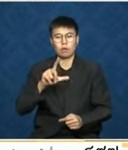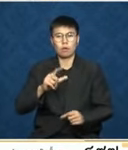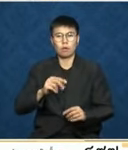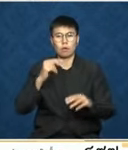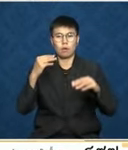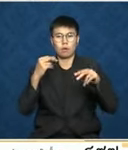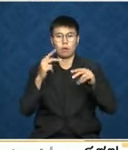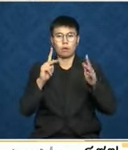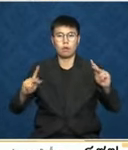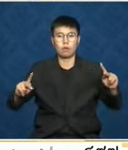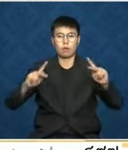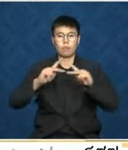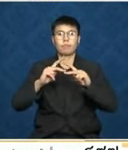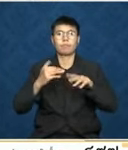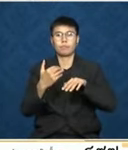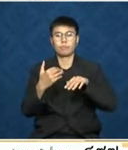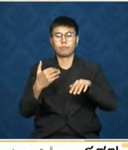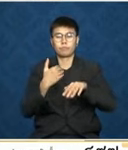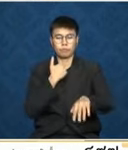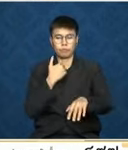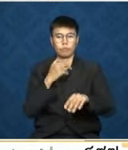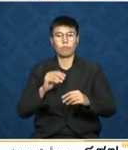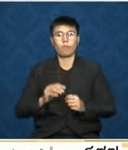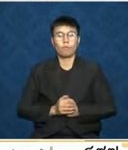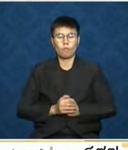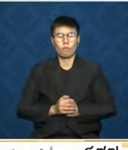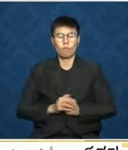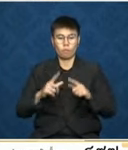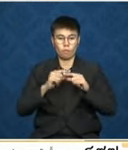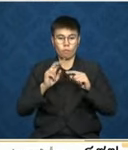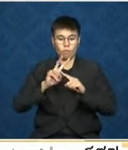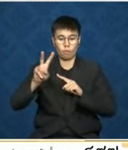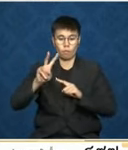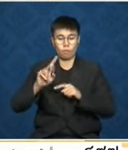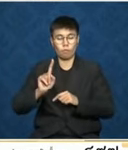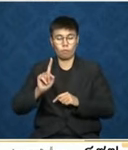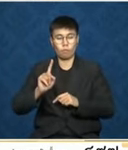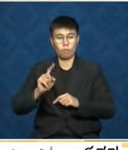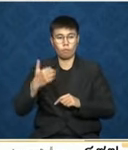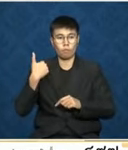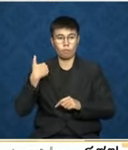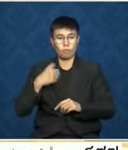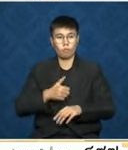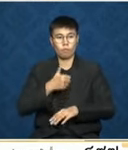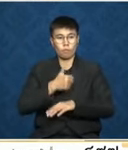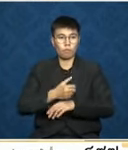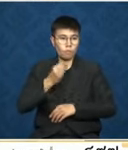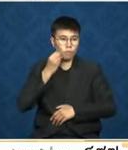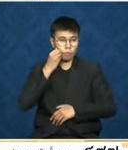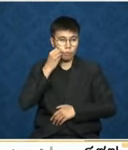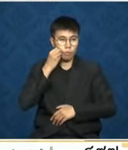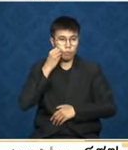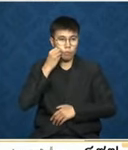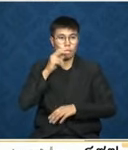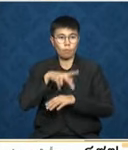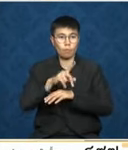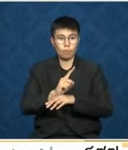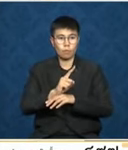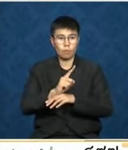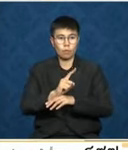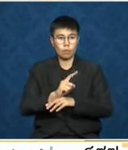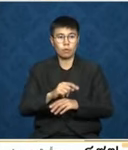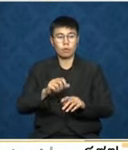เป็นการเร่งด่วนด้วยครับเรื่องที่ 2ผมได้รับเรื่องเื่องร้องเรียนจากผู้ใหญ่ประสิทธิ์โงแป้นประธานแปลงใหญ่